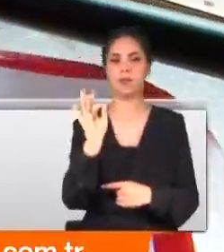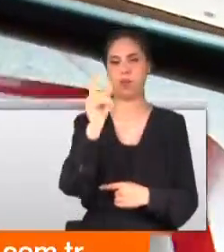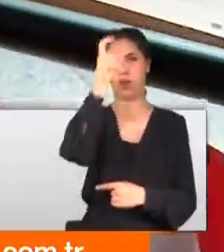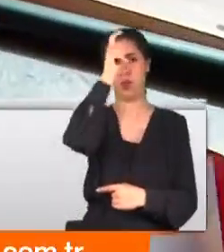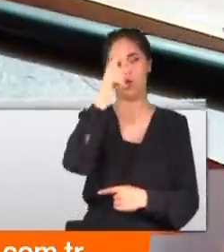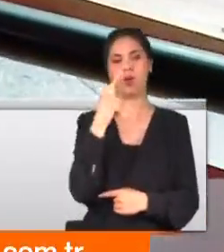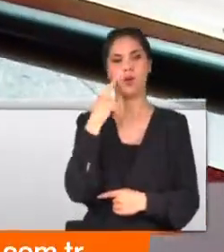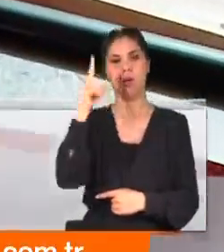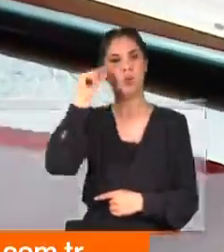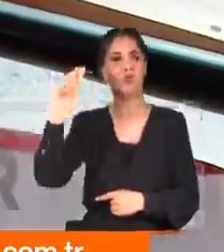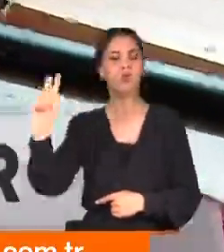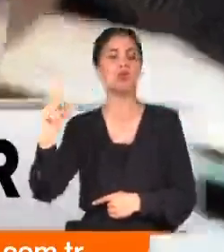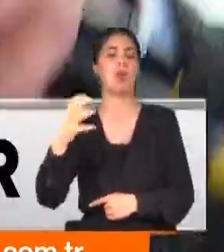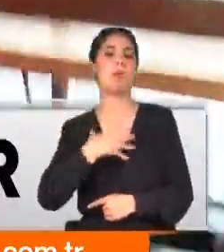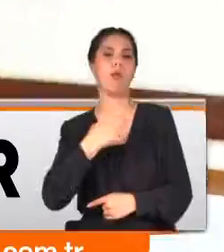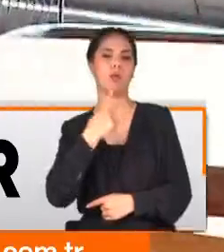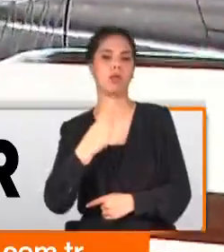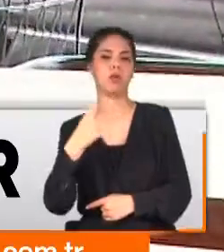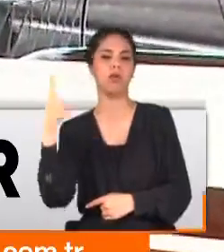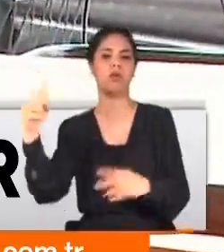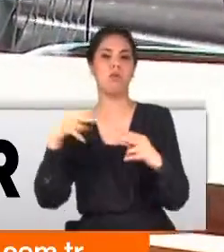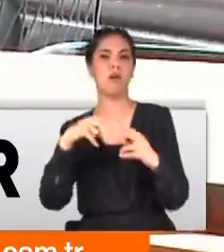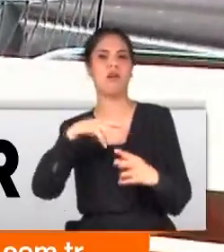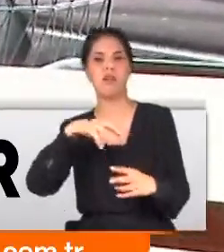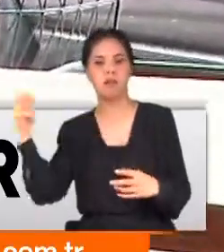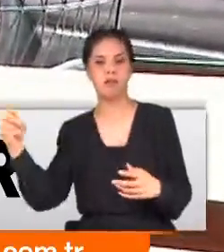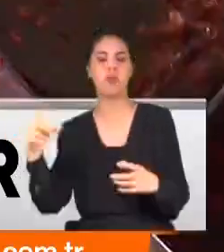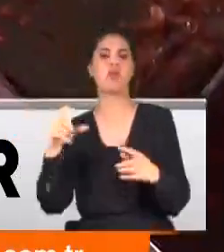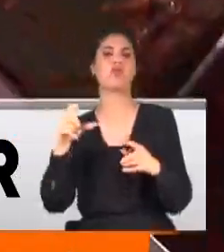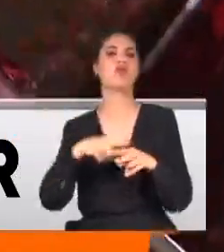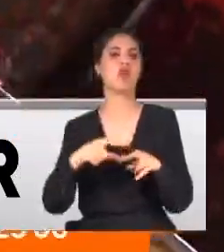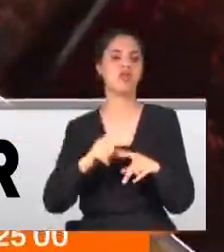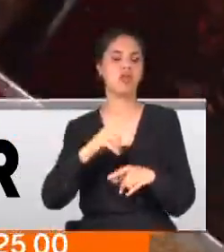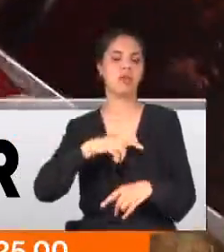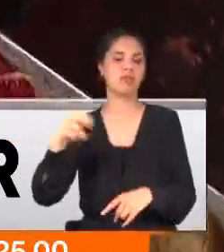bizim. Yunanlar bizim diyor. Ya onlar baklavayı da alıyorlar, cacığı da alıyorlar.